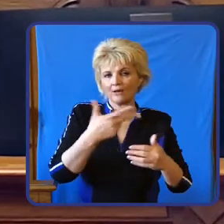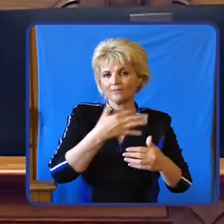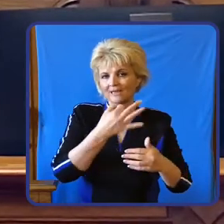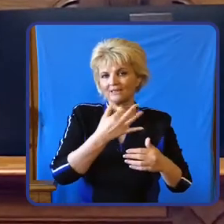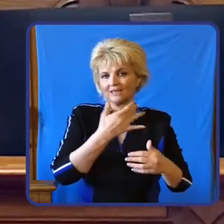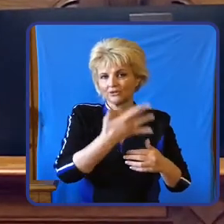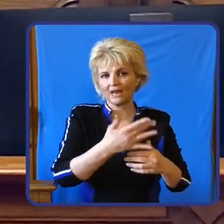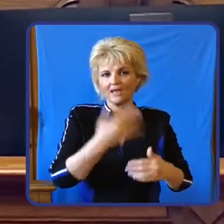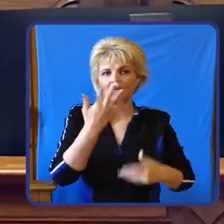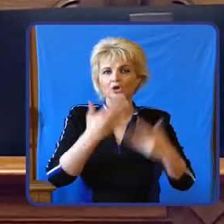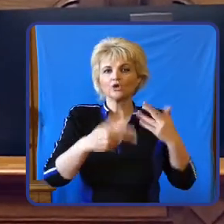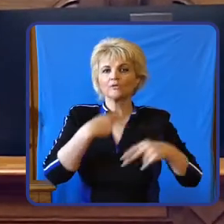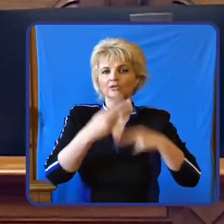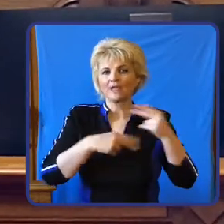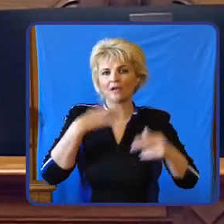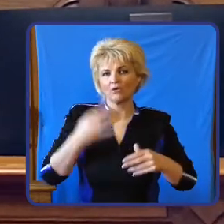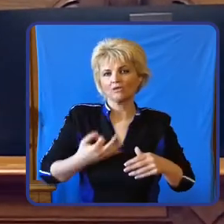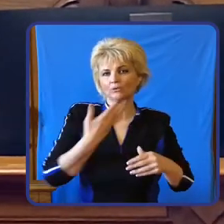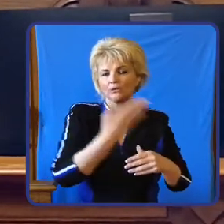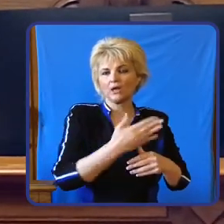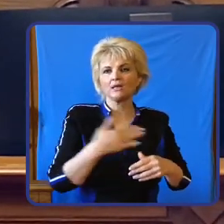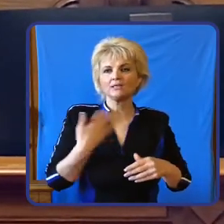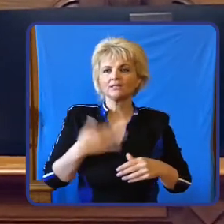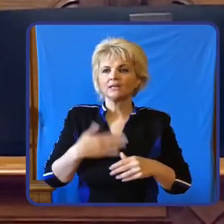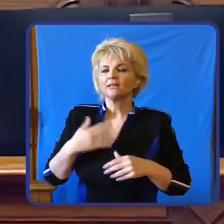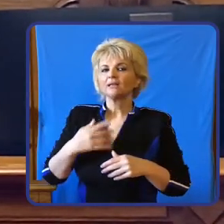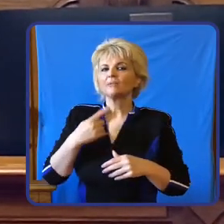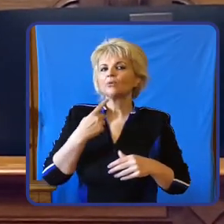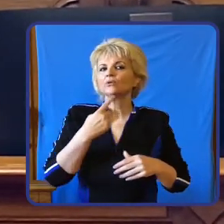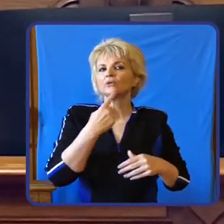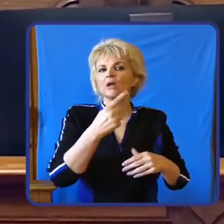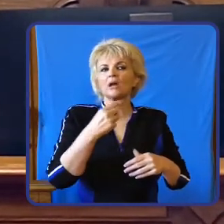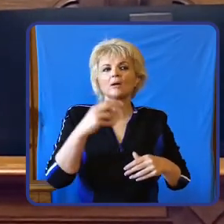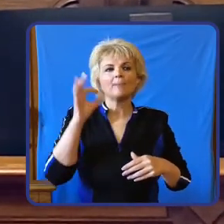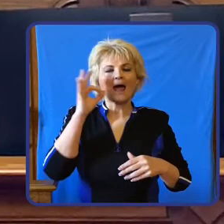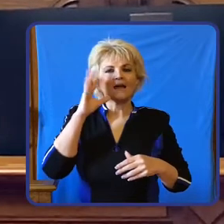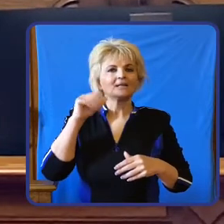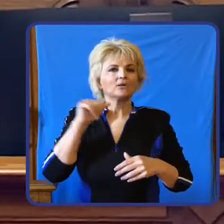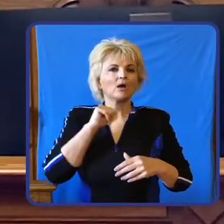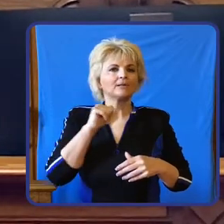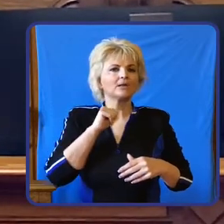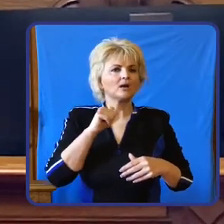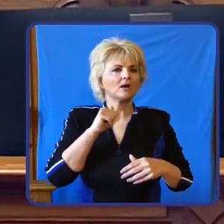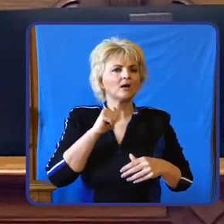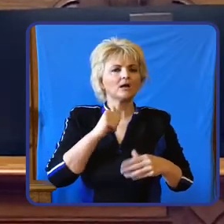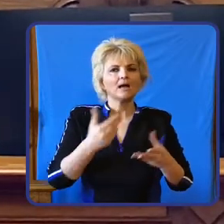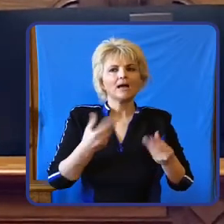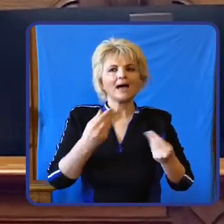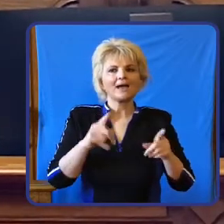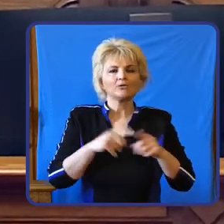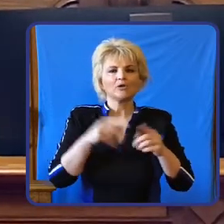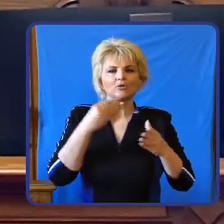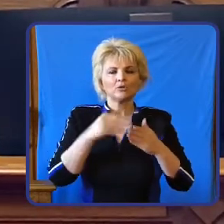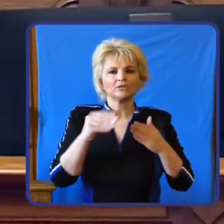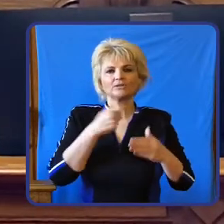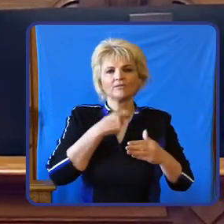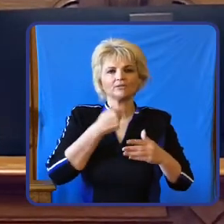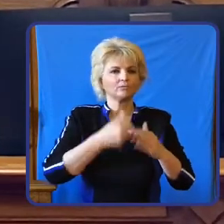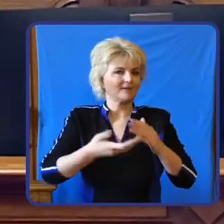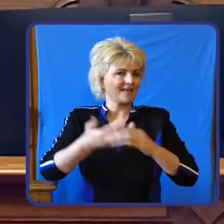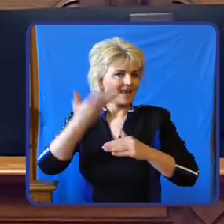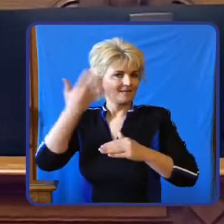kérdésre. Szeretném majd emlékezetében idézni Bálint Gabriella képviselőasszonynak, hogy ő hány olyan költségvetés szavazott meg